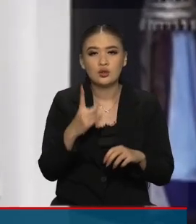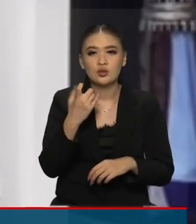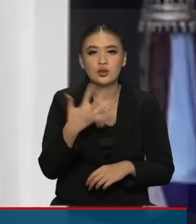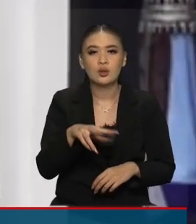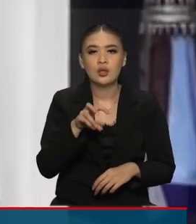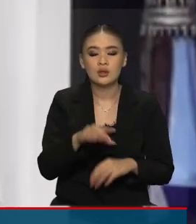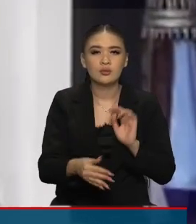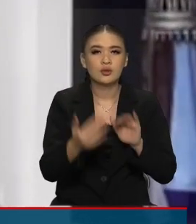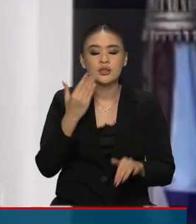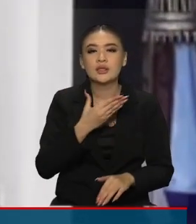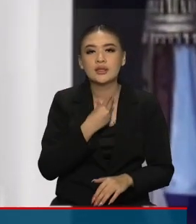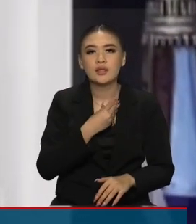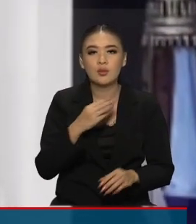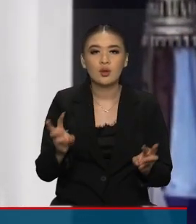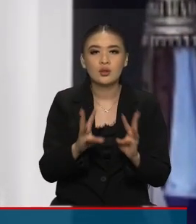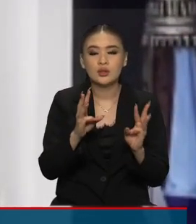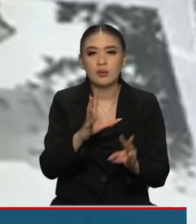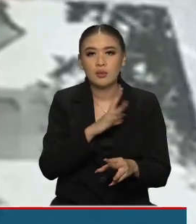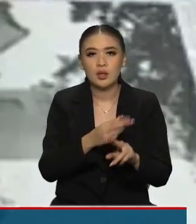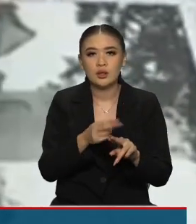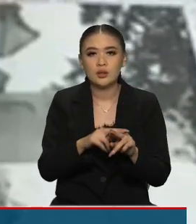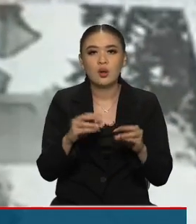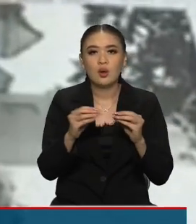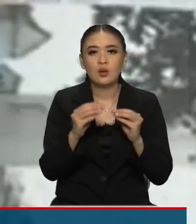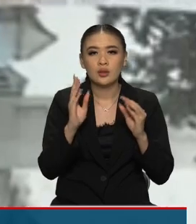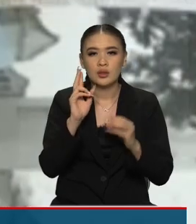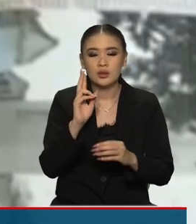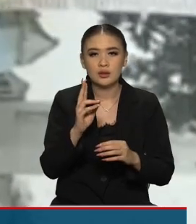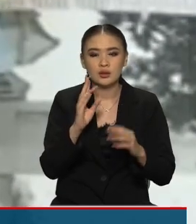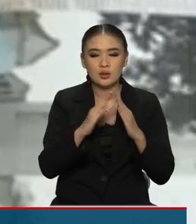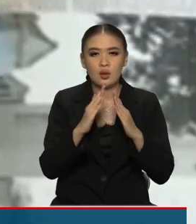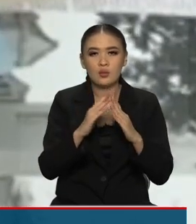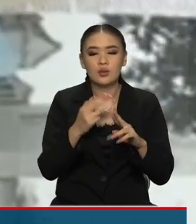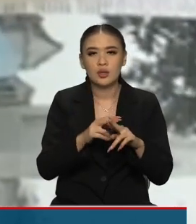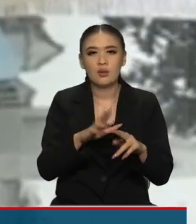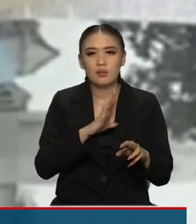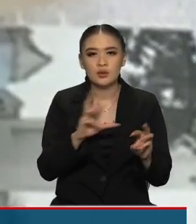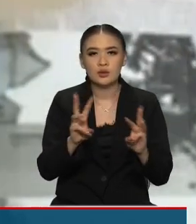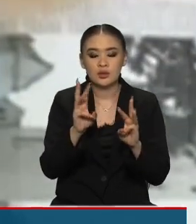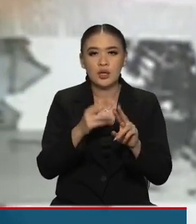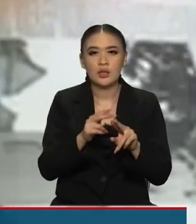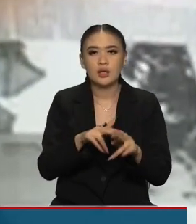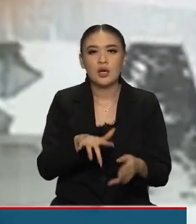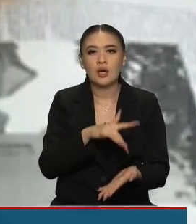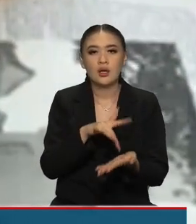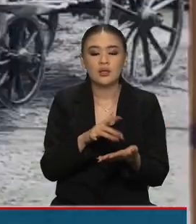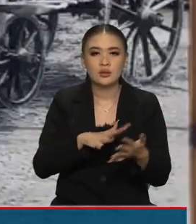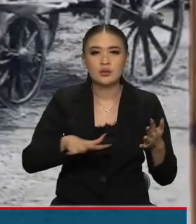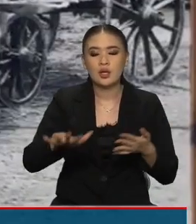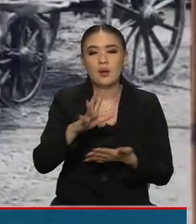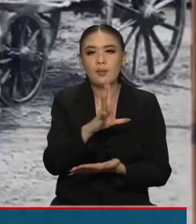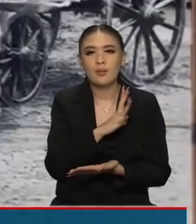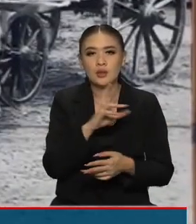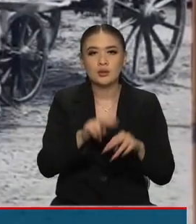жыл бұрын семейде алапат өрт болып, ондаған үй жанып кеткен. Апаттан кейін қала билігі осы өрт бақылау мұнарасын салған.